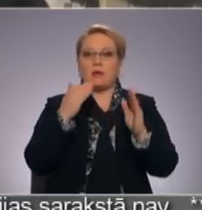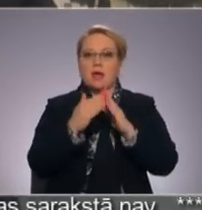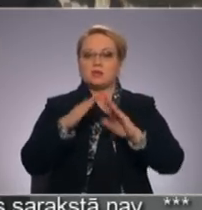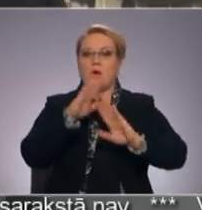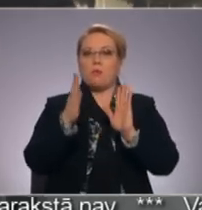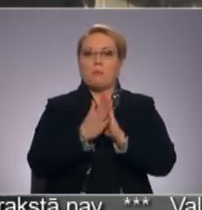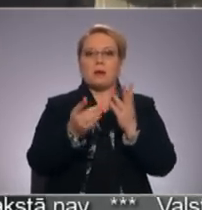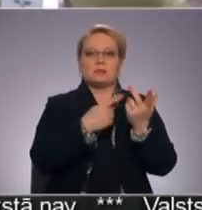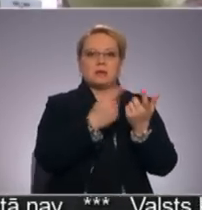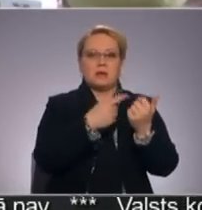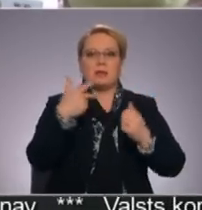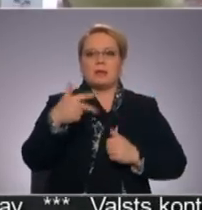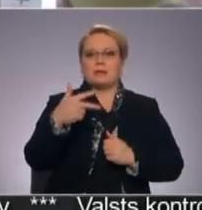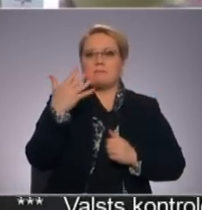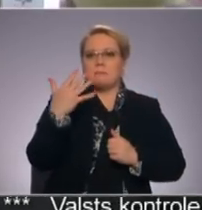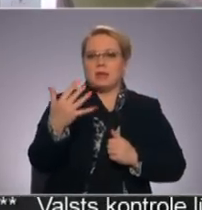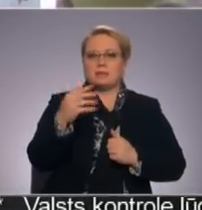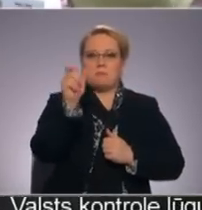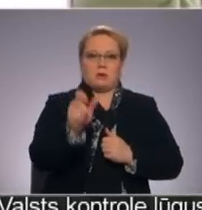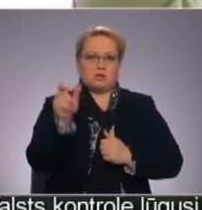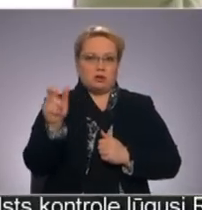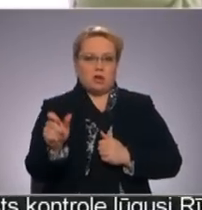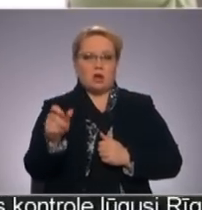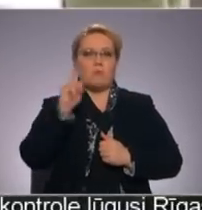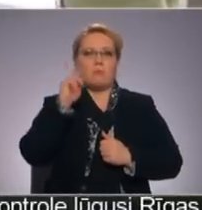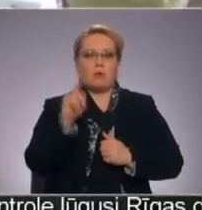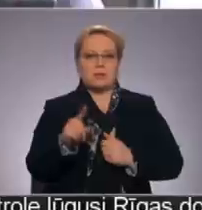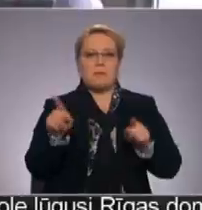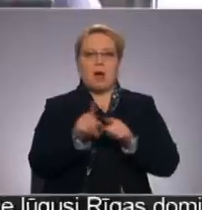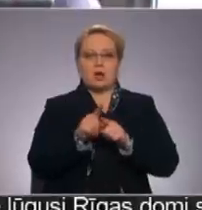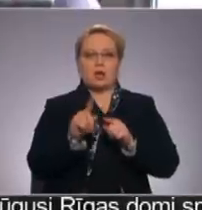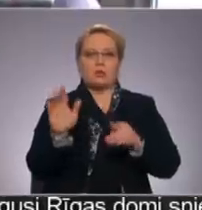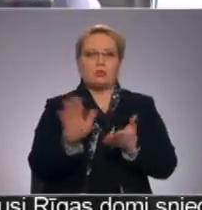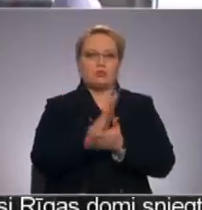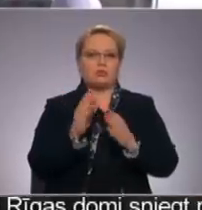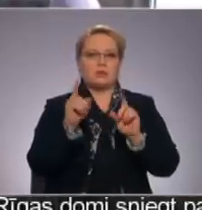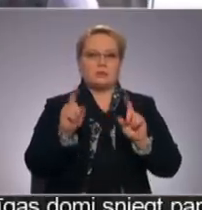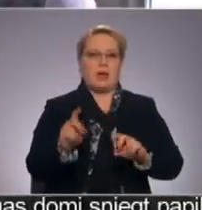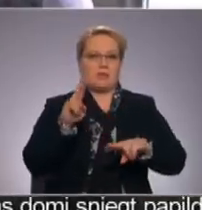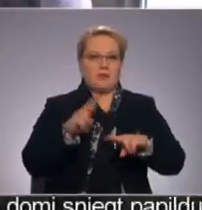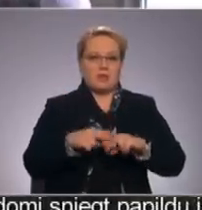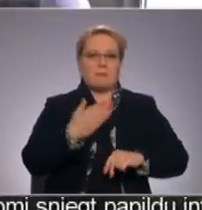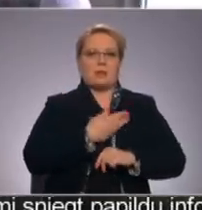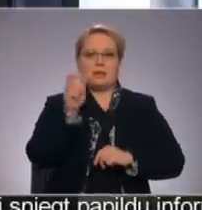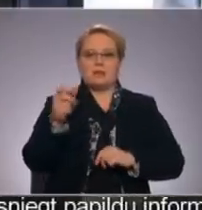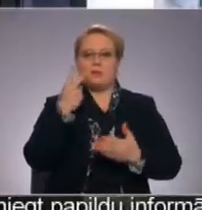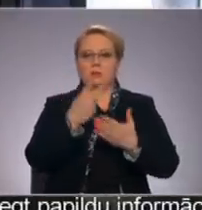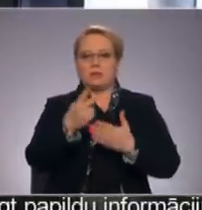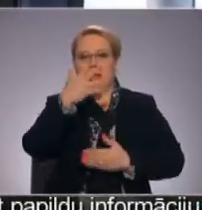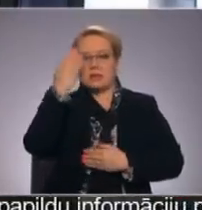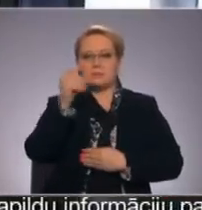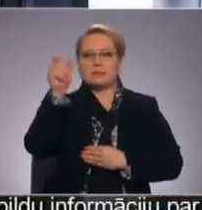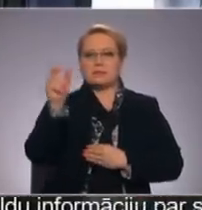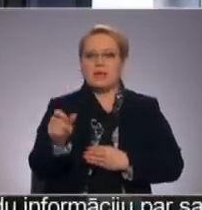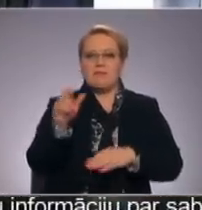var saskaitīt aptuveni 35 pasažierus. Protams, ir arī tūkšas sēdvietas, taču iedzīvotāji uzskata, ka aizmirst cilvēku